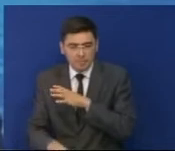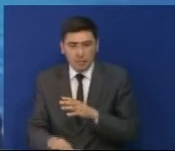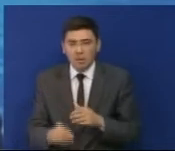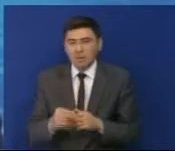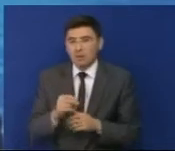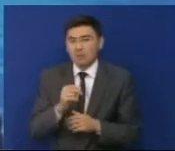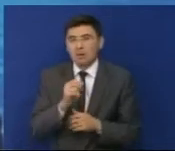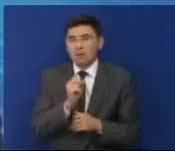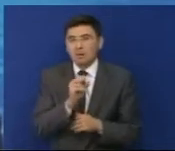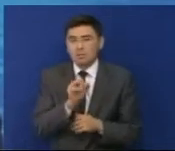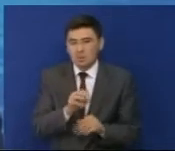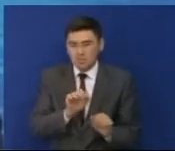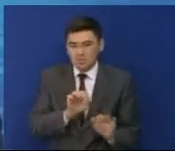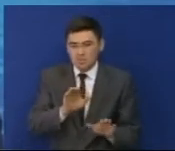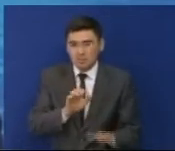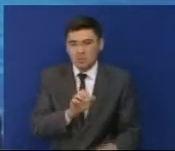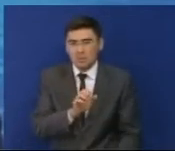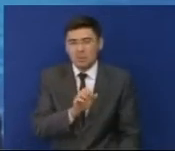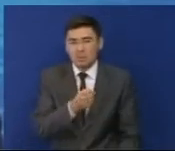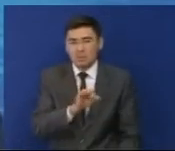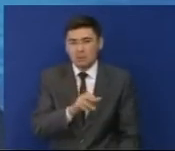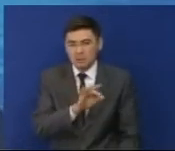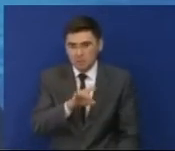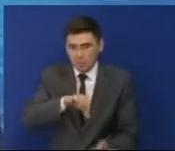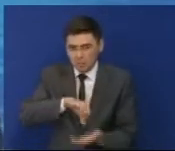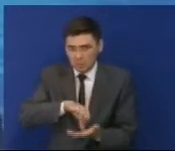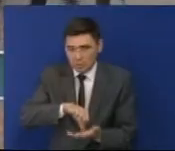қала әкімінің орынбасары Айдар Садырбаев арнайы қатысты.